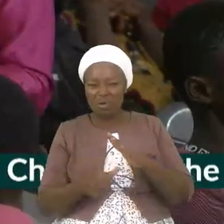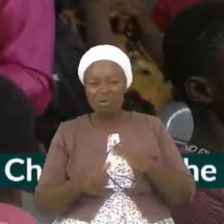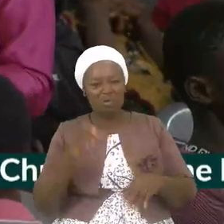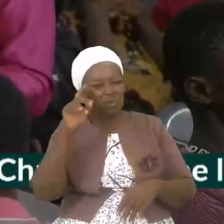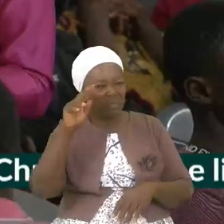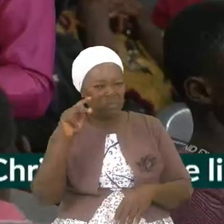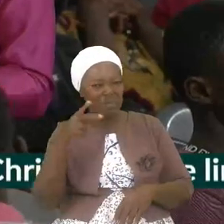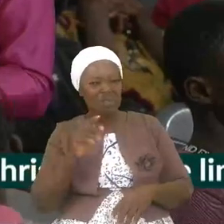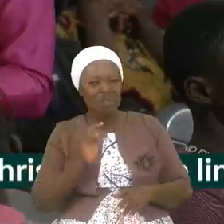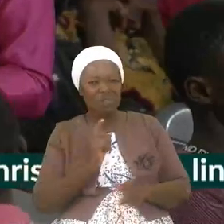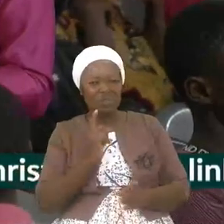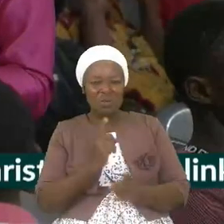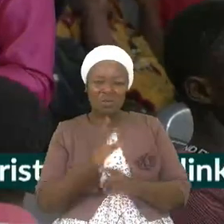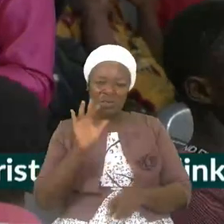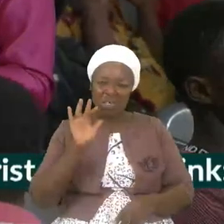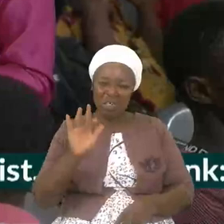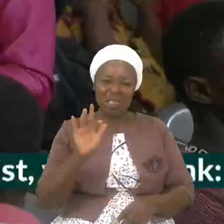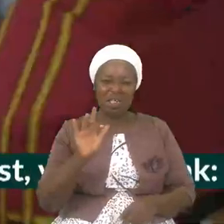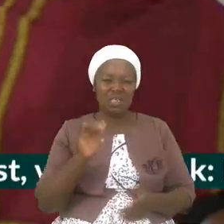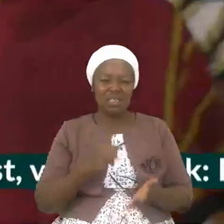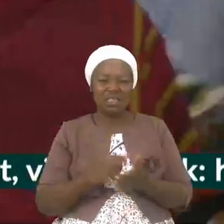cliquez là-bas.